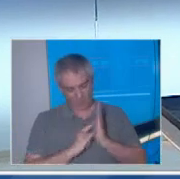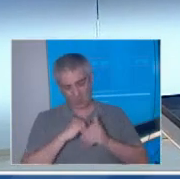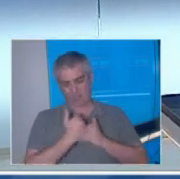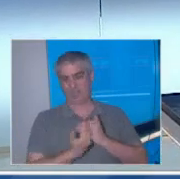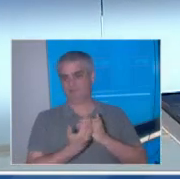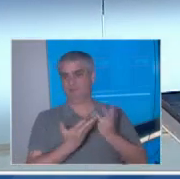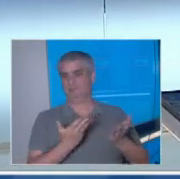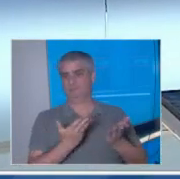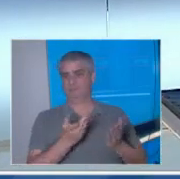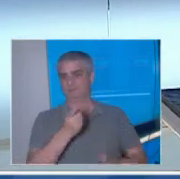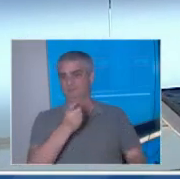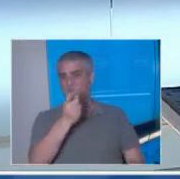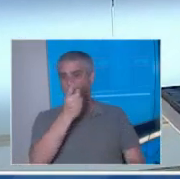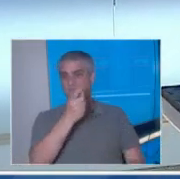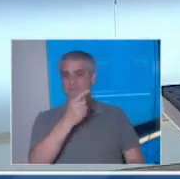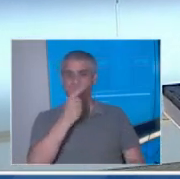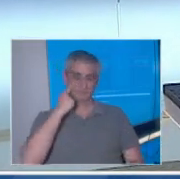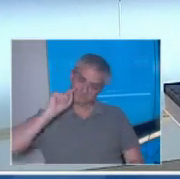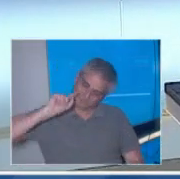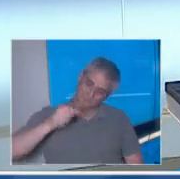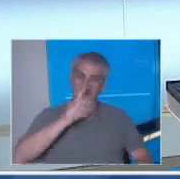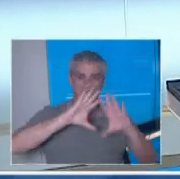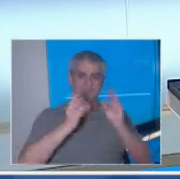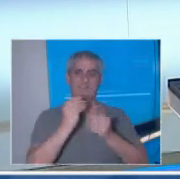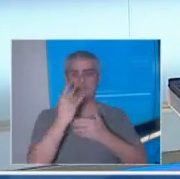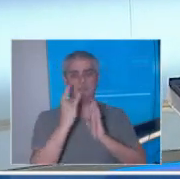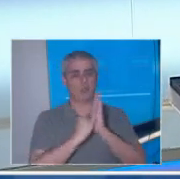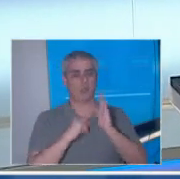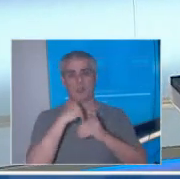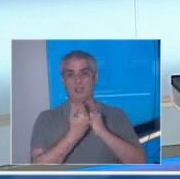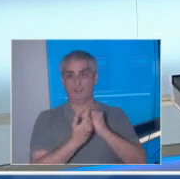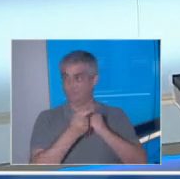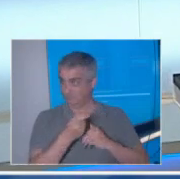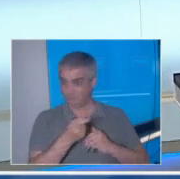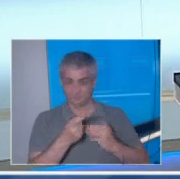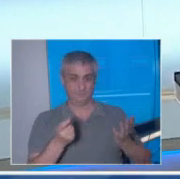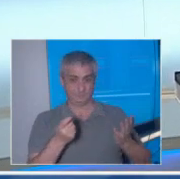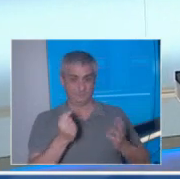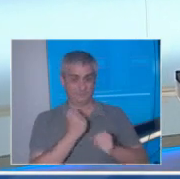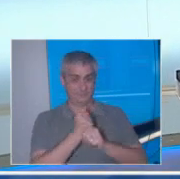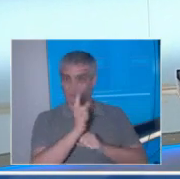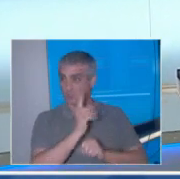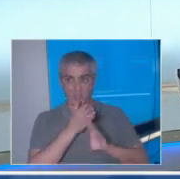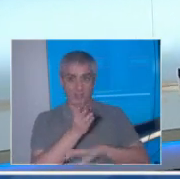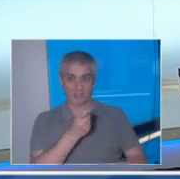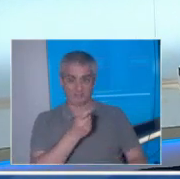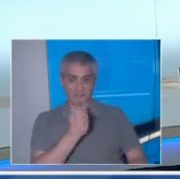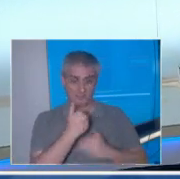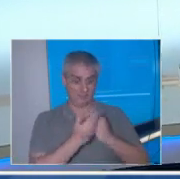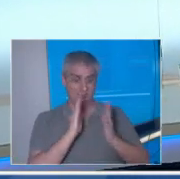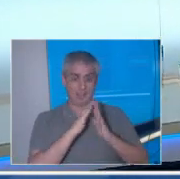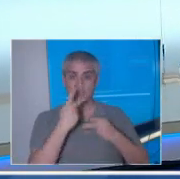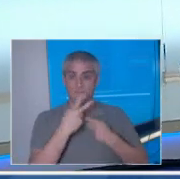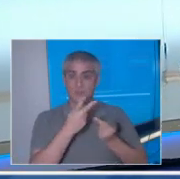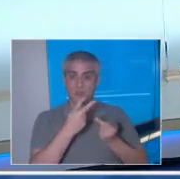החמץ. והנה, בעין שלכם, היא סיכמה את חוק החמץ. האם חוק החמץ יגרום לכם לא להכניס חמץ לבית